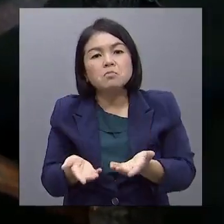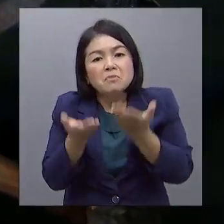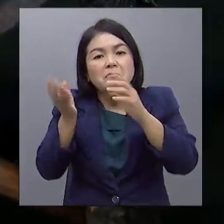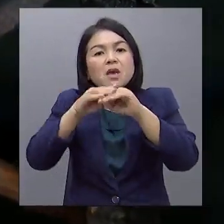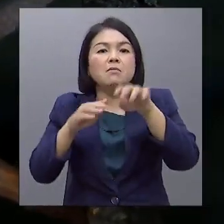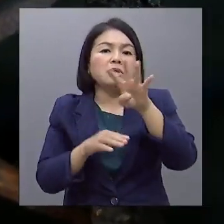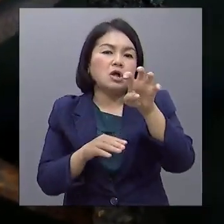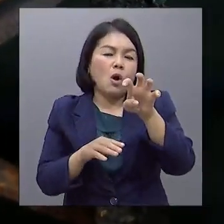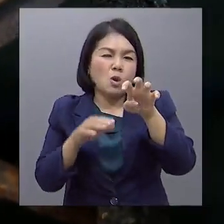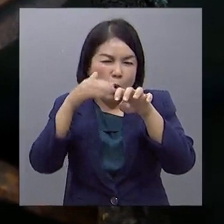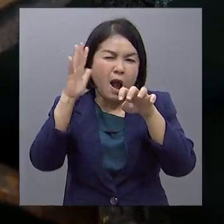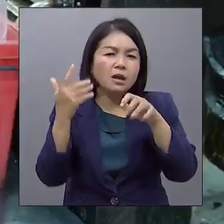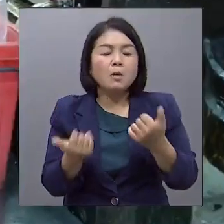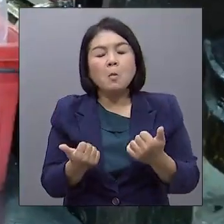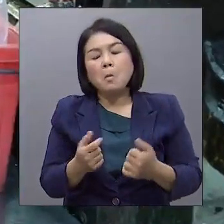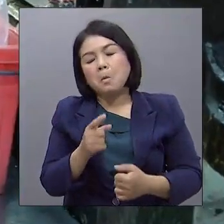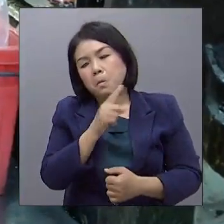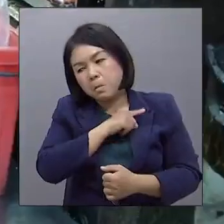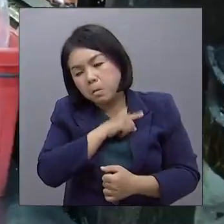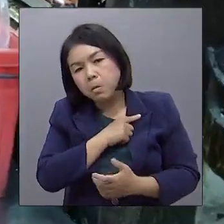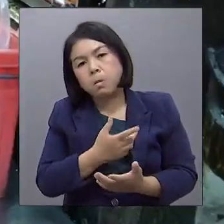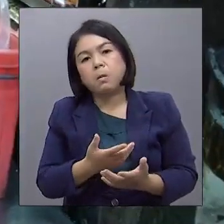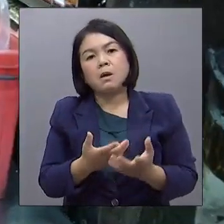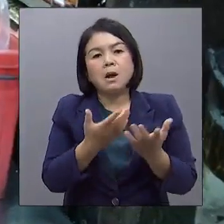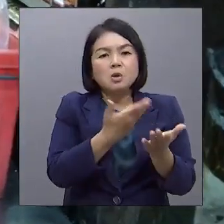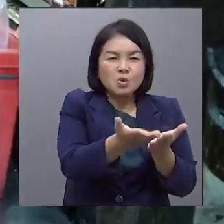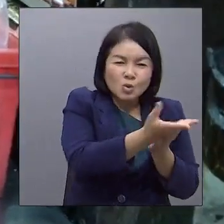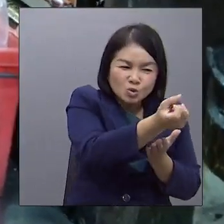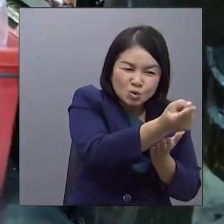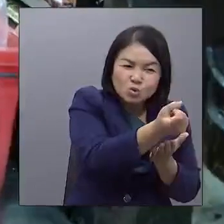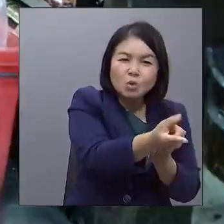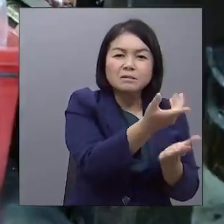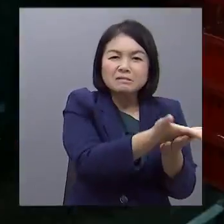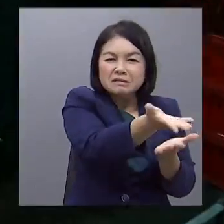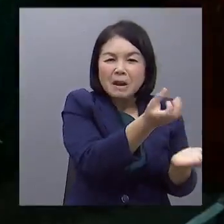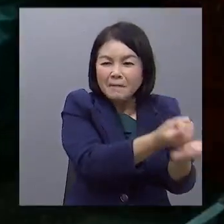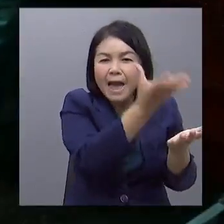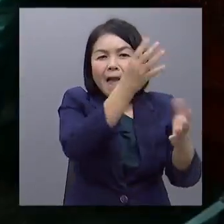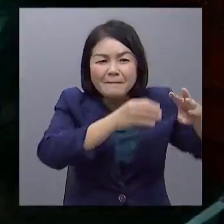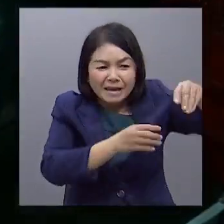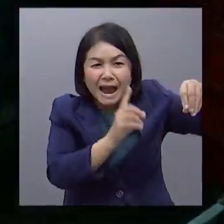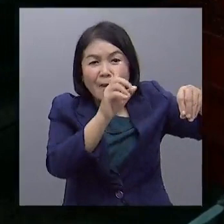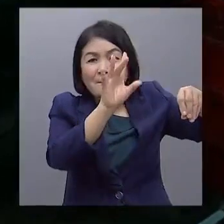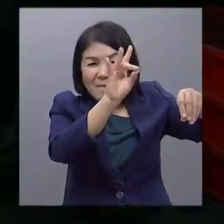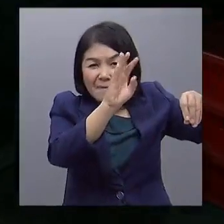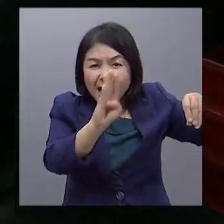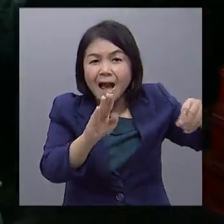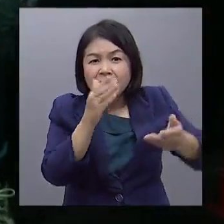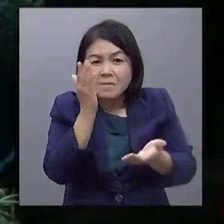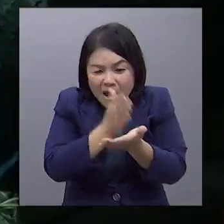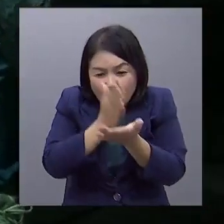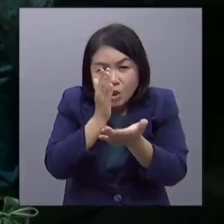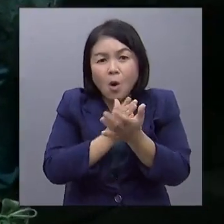าของร้านยอมรับว่าก็ต้องแบกภาระต้นทุนทั้งวัตถุดิบที่แพงขึ้นมะนาวลูกนึง8บาทมะละกอกิโล